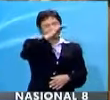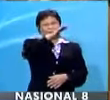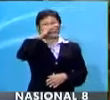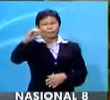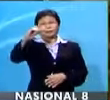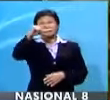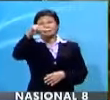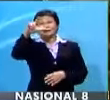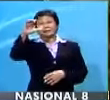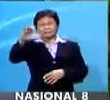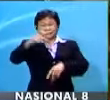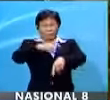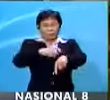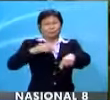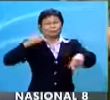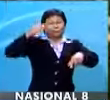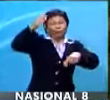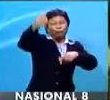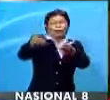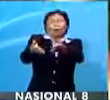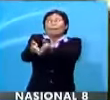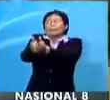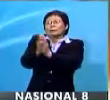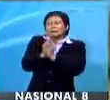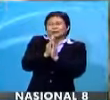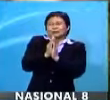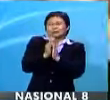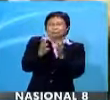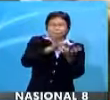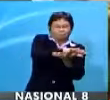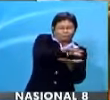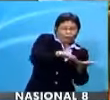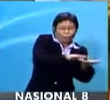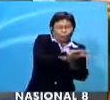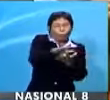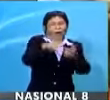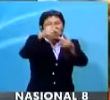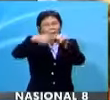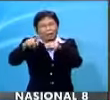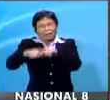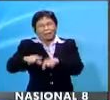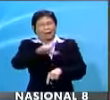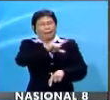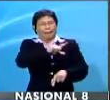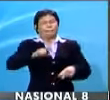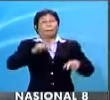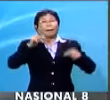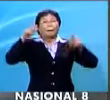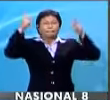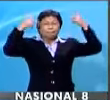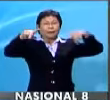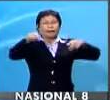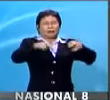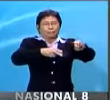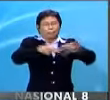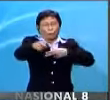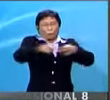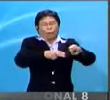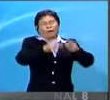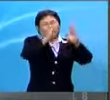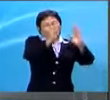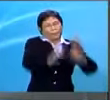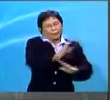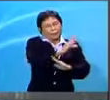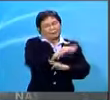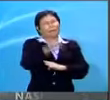tersenarai tersebut pada masa depan akan diminta mendedahkan komposisi dan kepelbagaian ahli lembaga pengarah dan pengurusan atasan mereka dari segi etnik